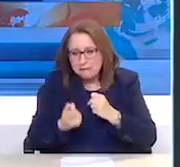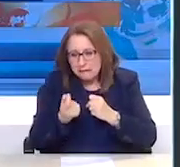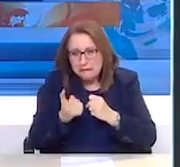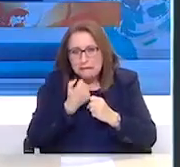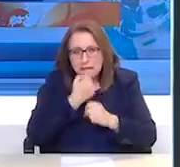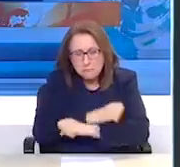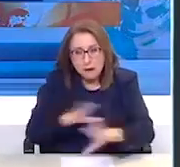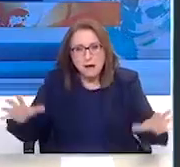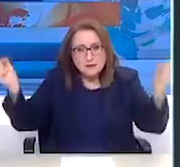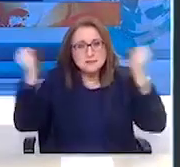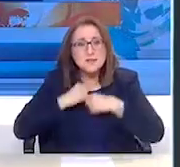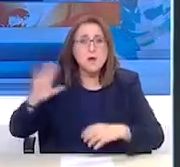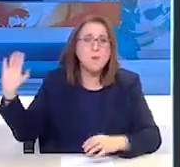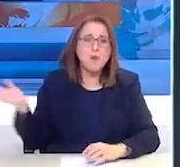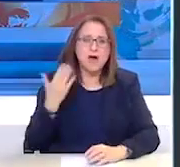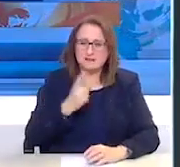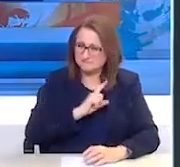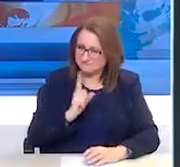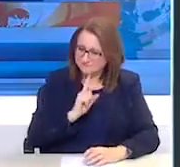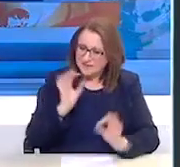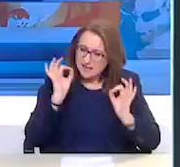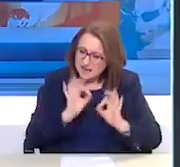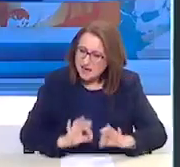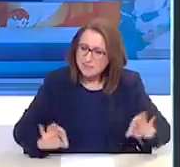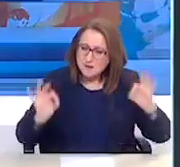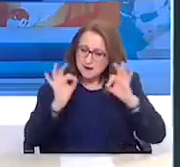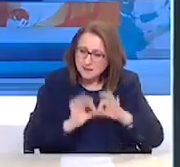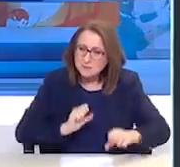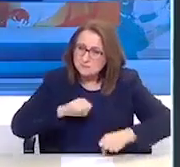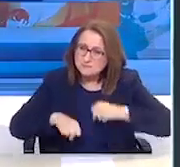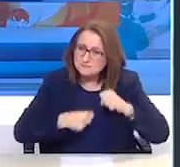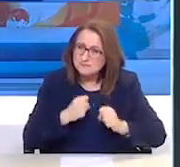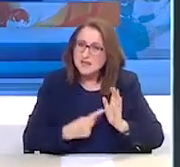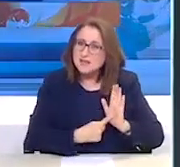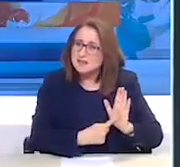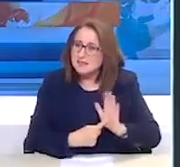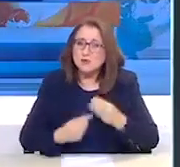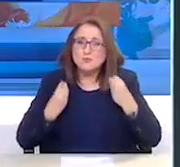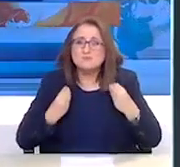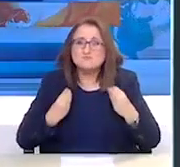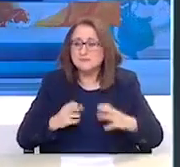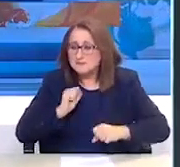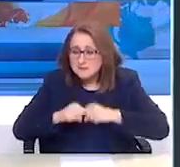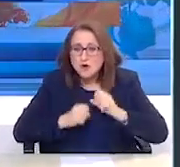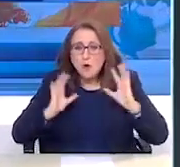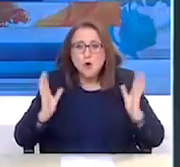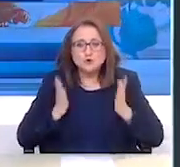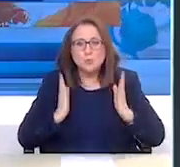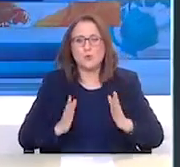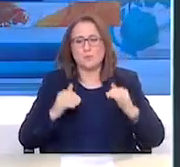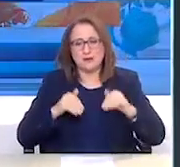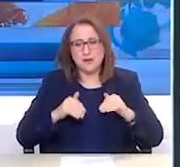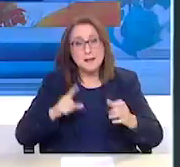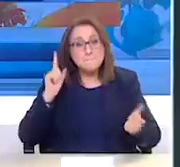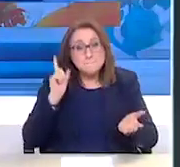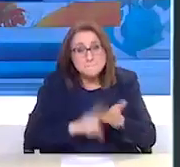πιστέψουμε. Φτάνει να συνεχίσουμε να δίνουμε κάθε μέρα τον καλύτερο εαυτό μας. Γιατί και μπορούμε να κερδίσουμε και πρέπει να κερδίσουμε. Το